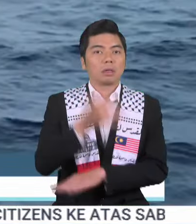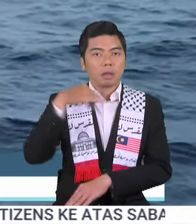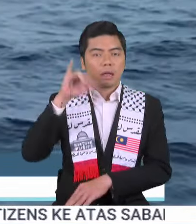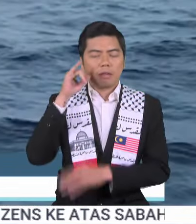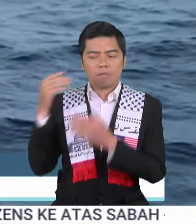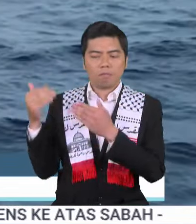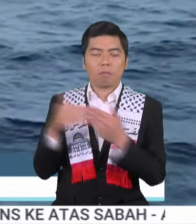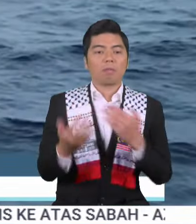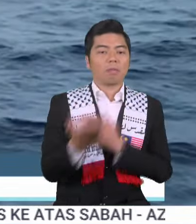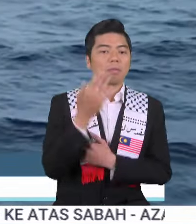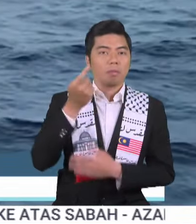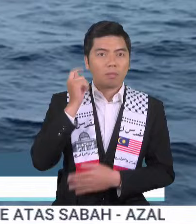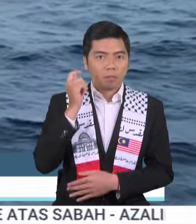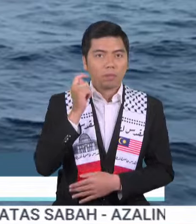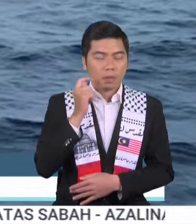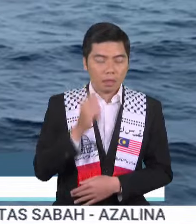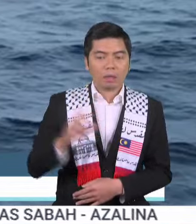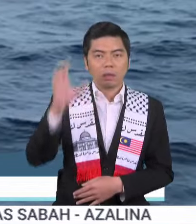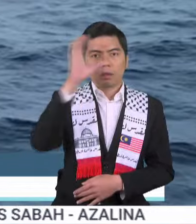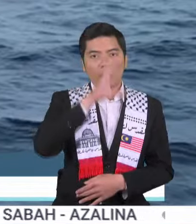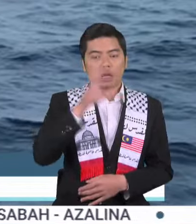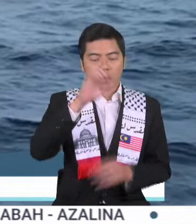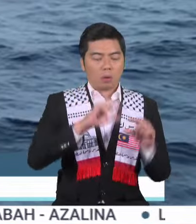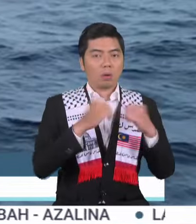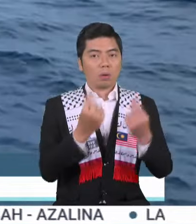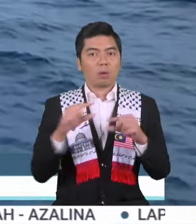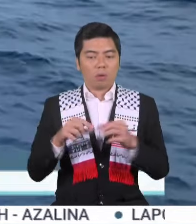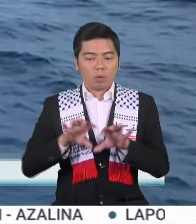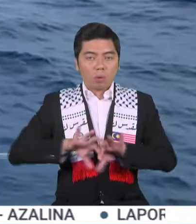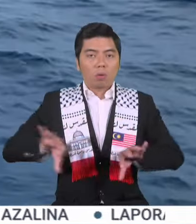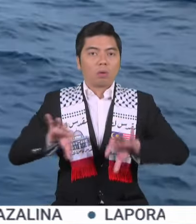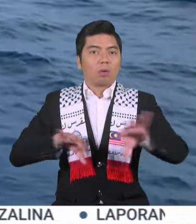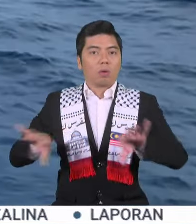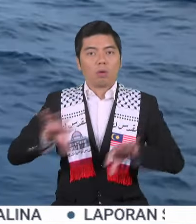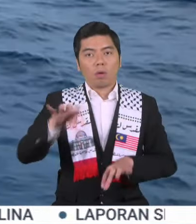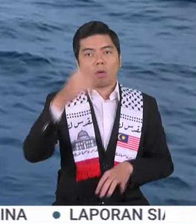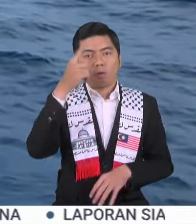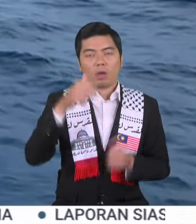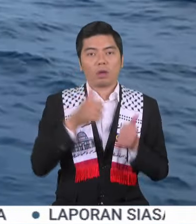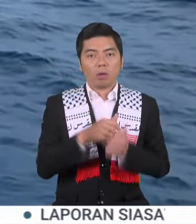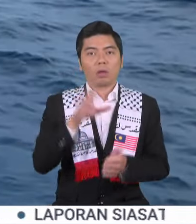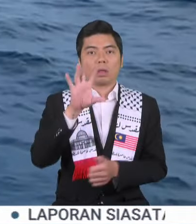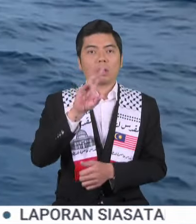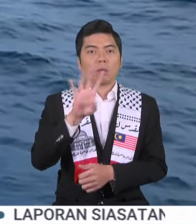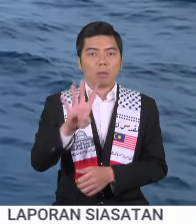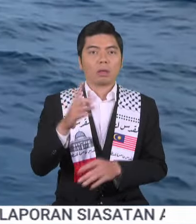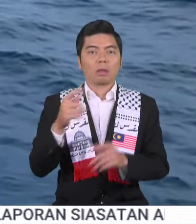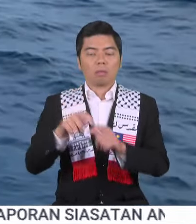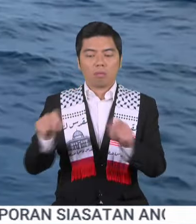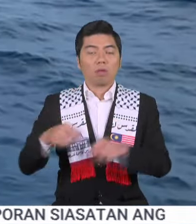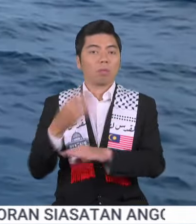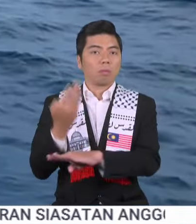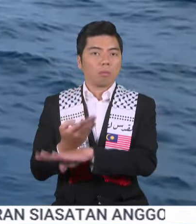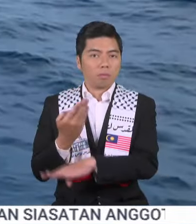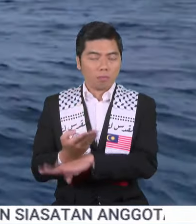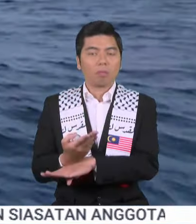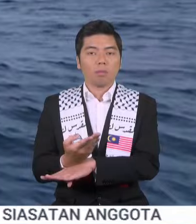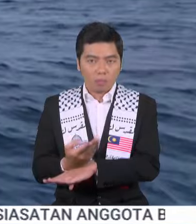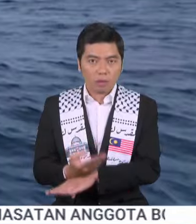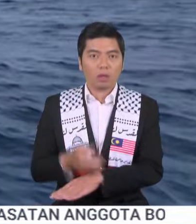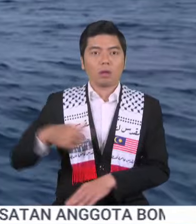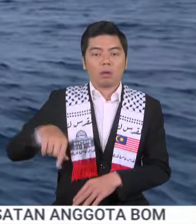pagi tadi kawasan pencarian dipecahkan kepada empat sektor seluas 74 batu natika persegi ia